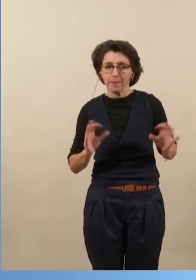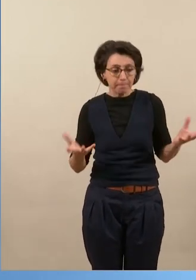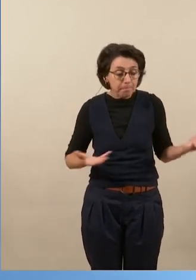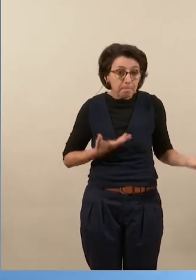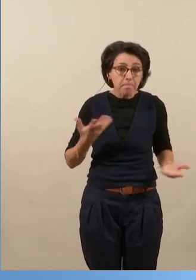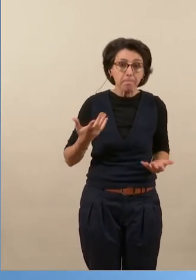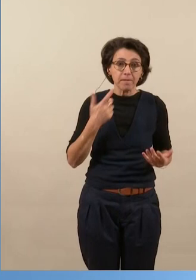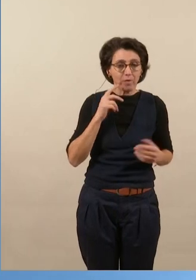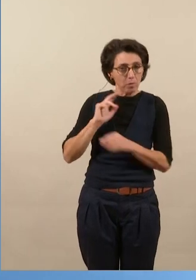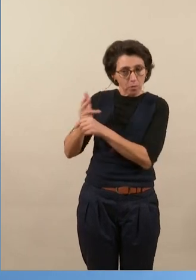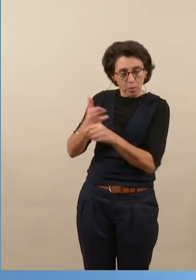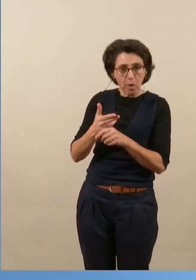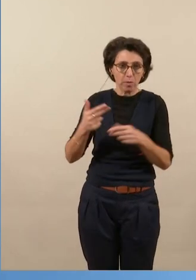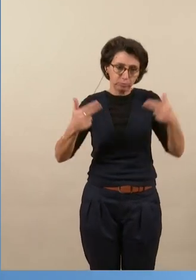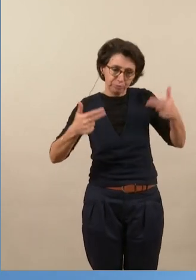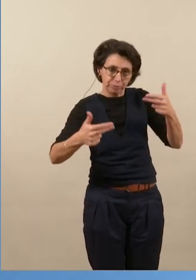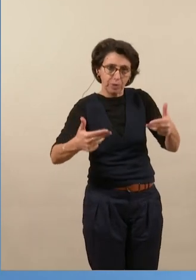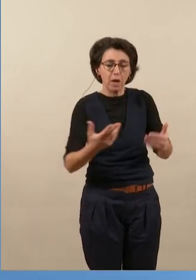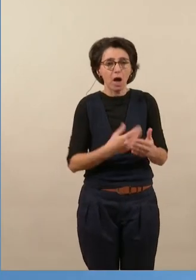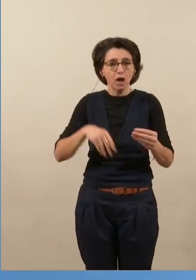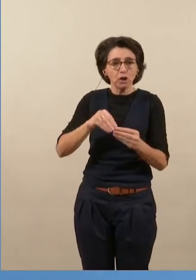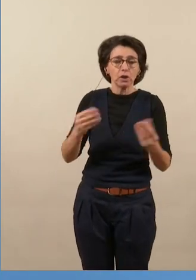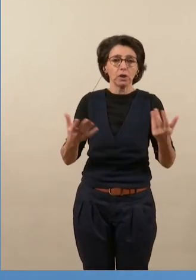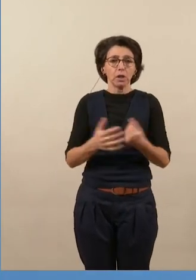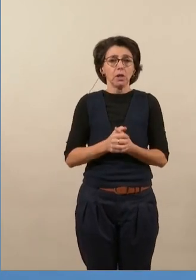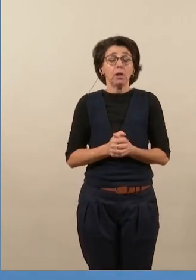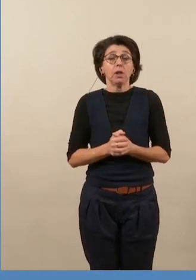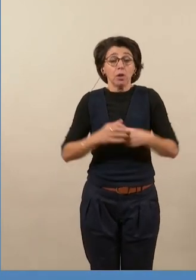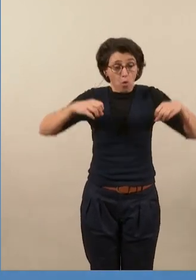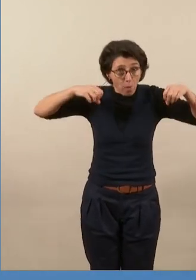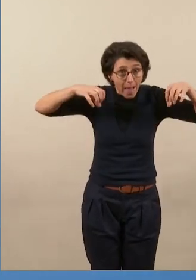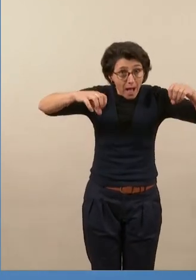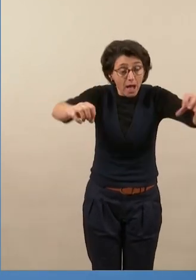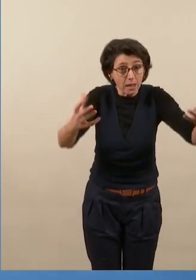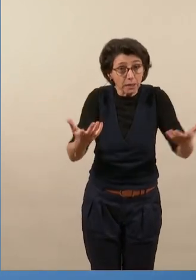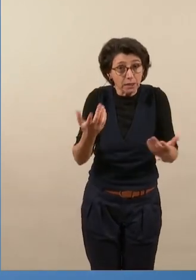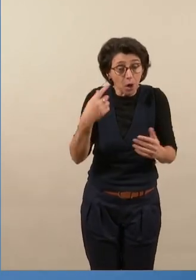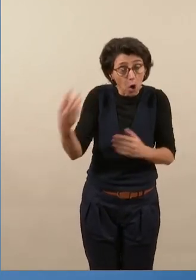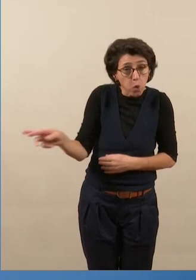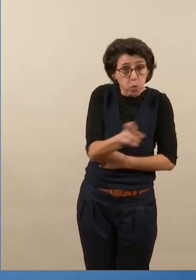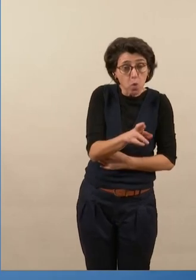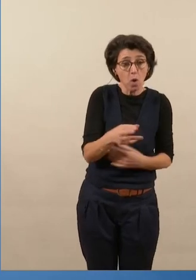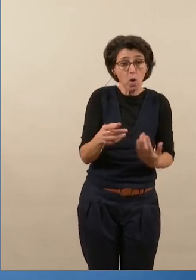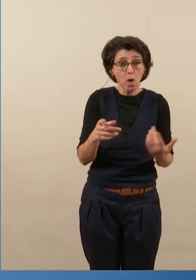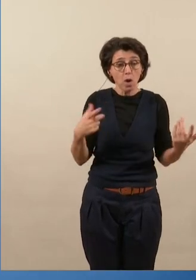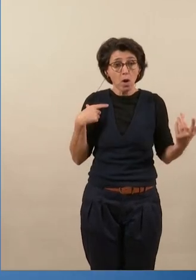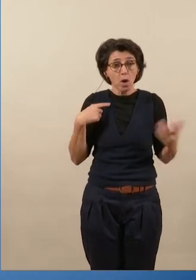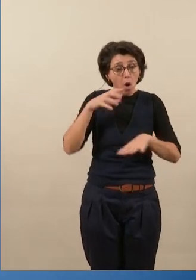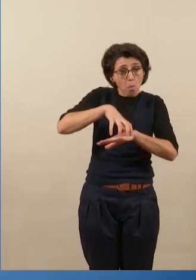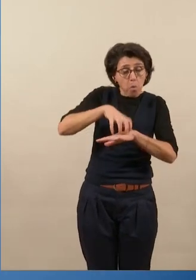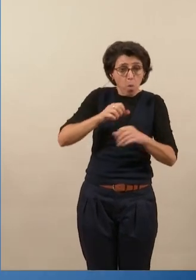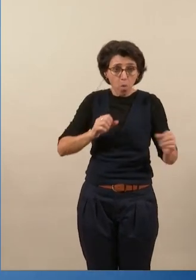public avec la vidéo protection remettre de la lumière dans la rue pour la nuit renforcer considérablement le pôle de